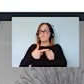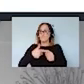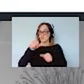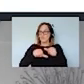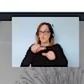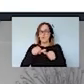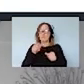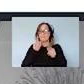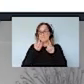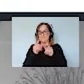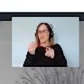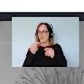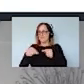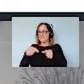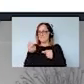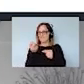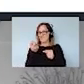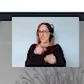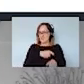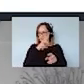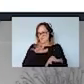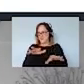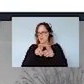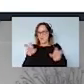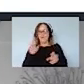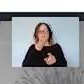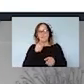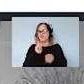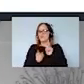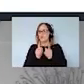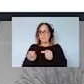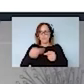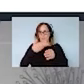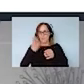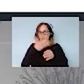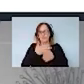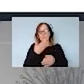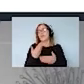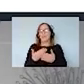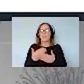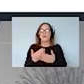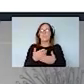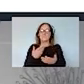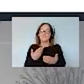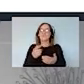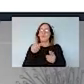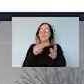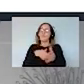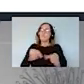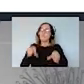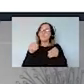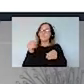2021 wydaje się, że to jeszcze kawał czasu, a jednak ten czas też pędzi. Więc na początku